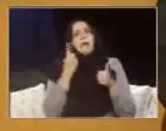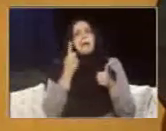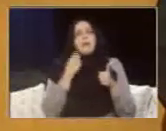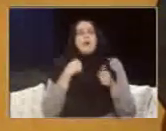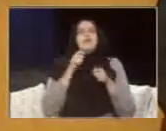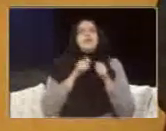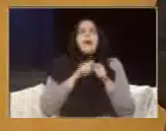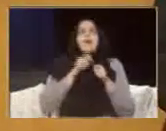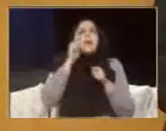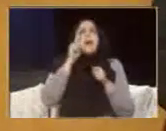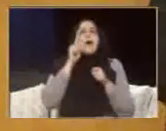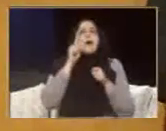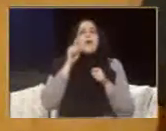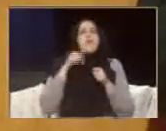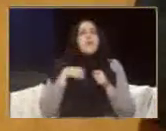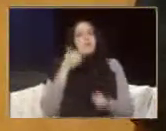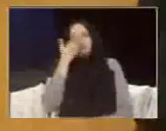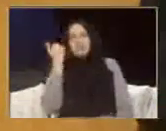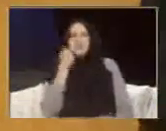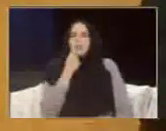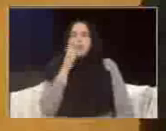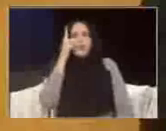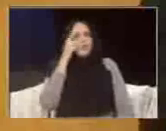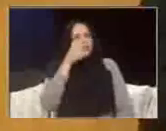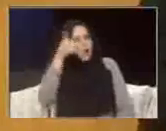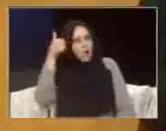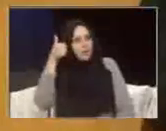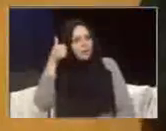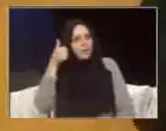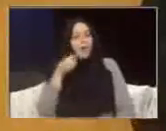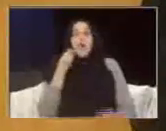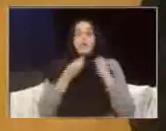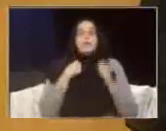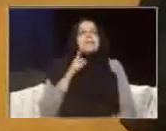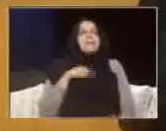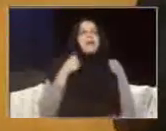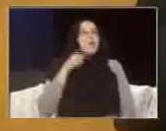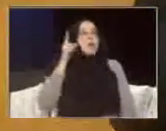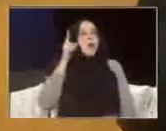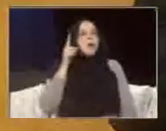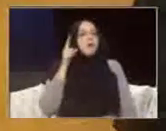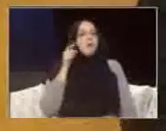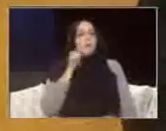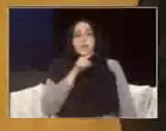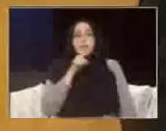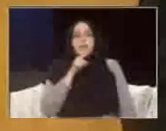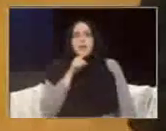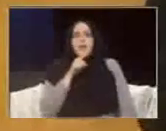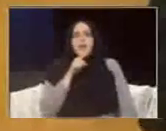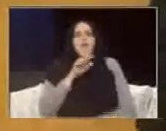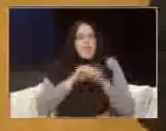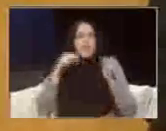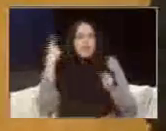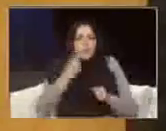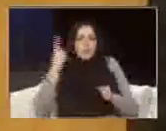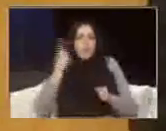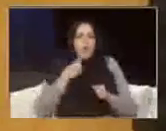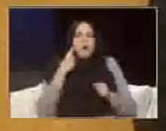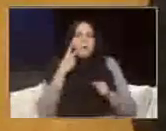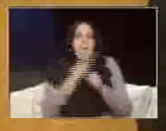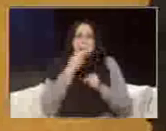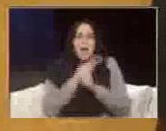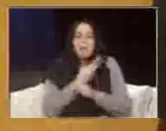يقول سبحان الله وهو جاحد للألوهية الله سبحانه وتعالى، أو يقول استغفر الله وهو لا يقوم من المعاصي، يعني بمعنى يكون